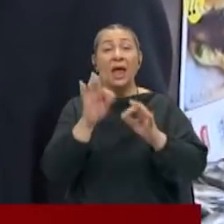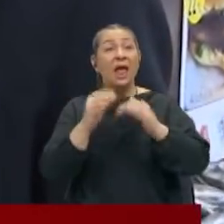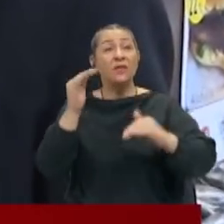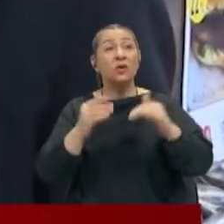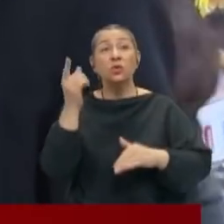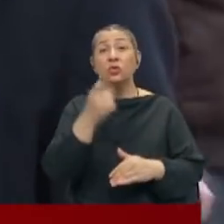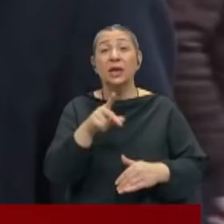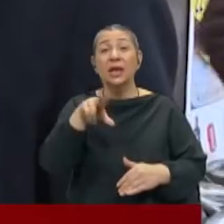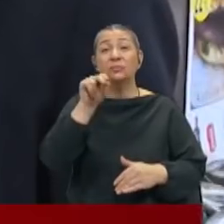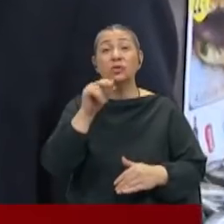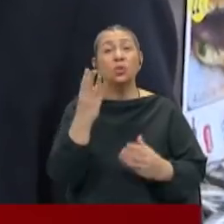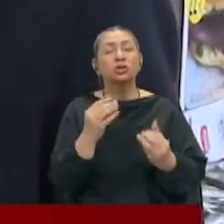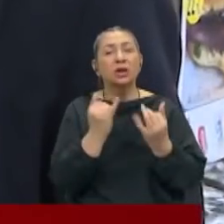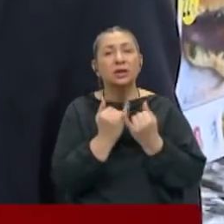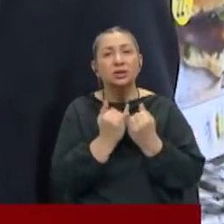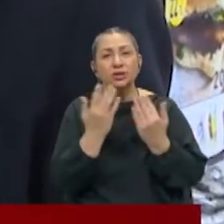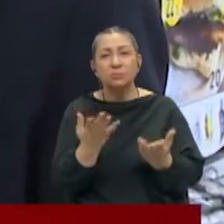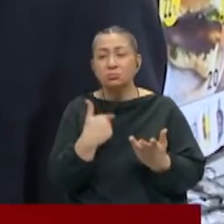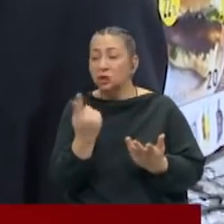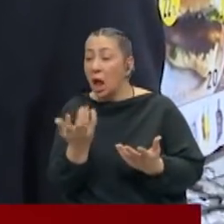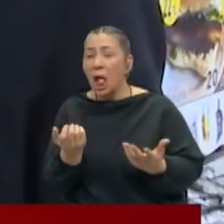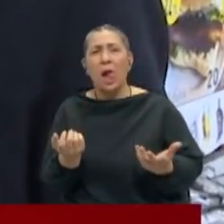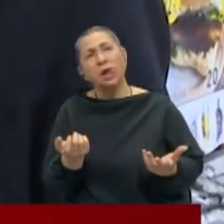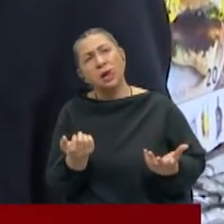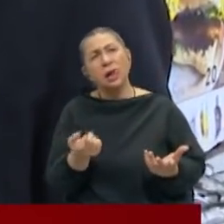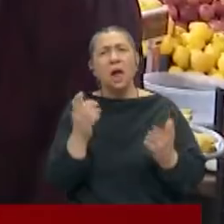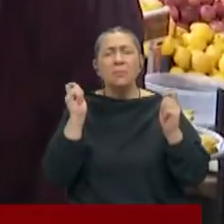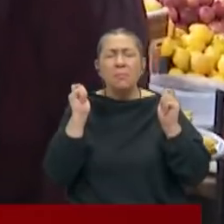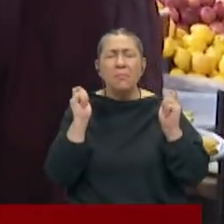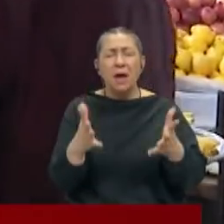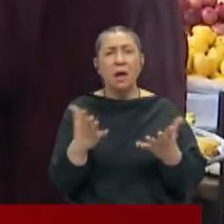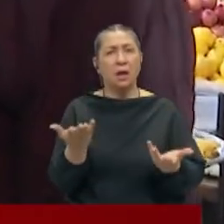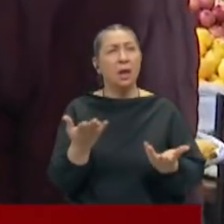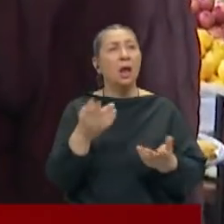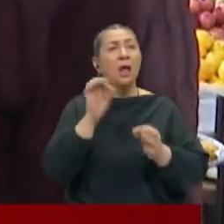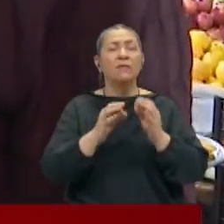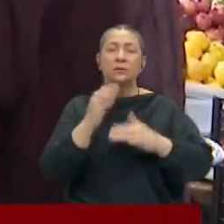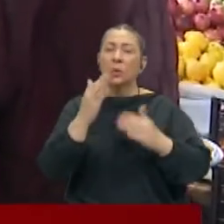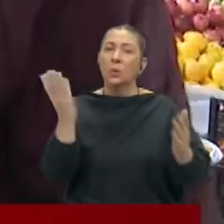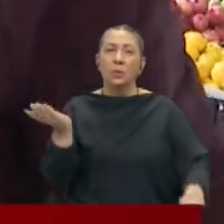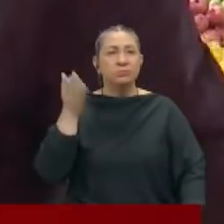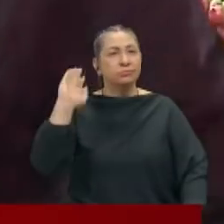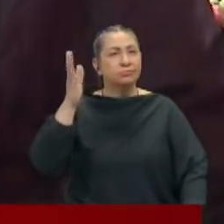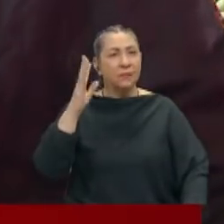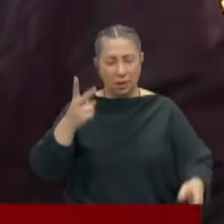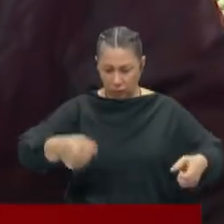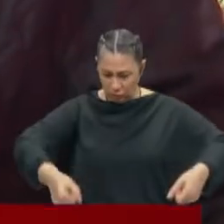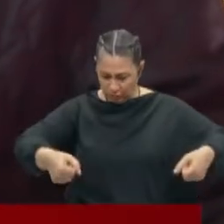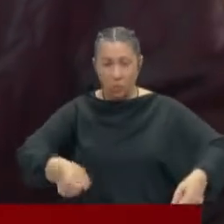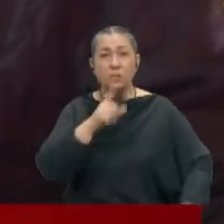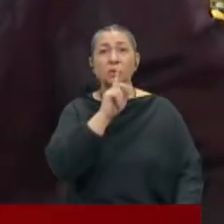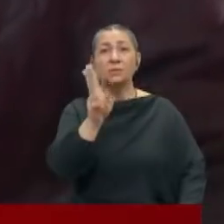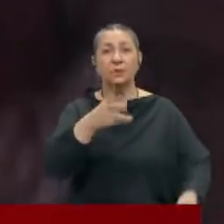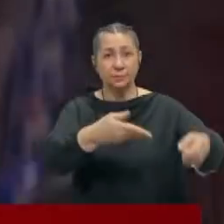Enflasyon %70 olmuş. Kardeşim bir şeyin yanına varılmıyor. Her şey pahalıdır. Enflasyon aldı başını gidiyor. İki torba alıyorsun 120